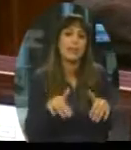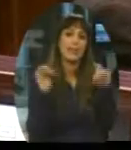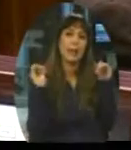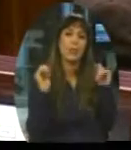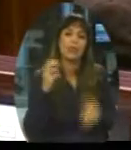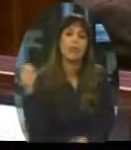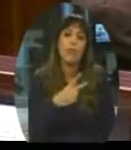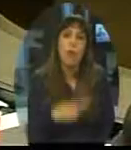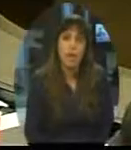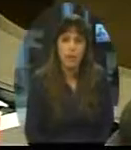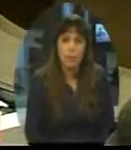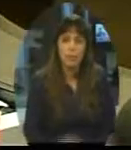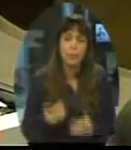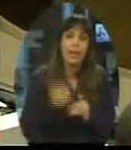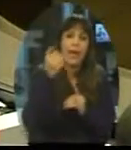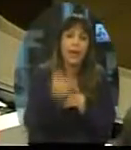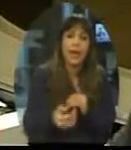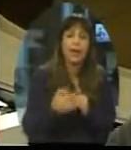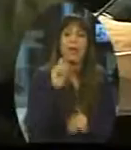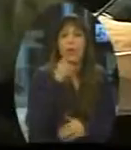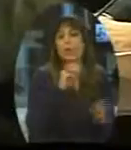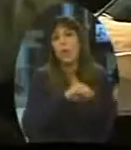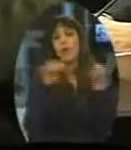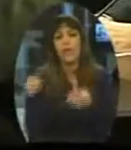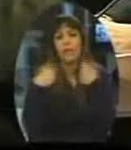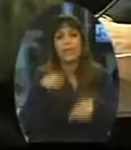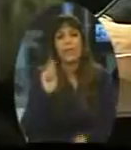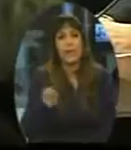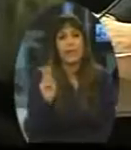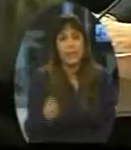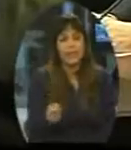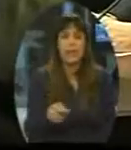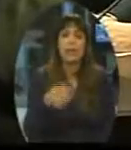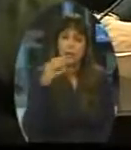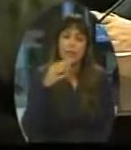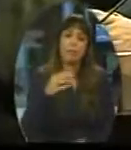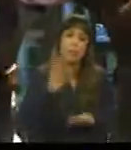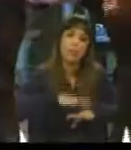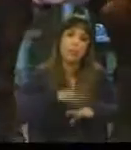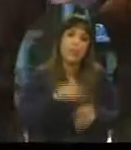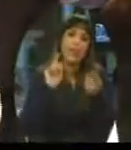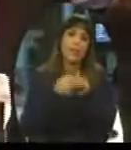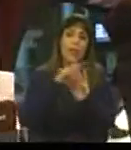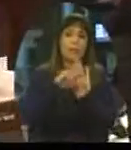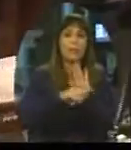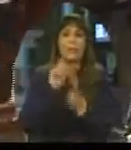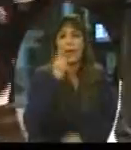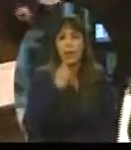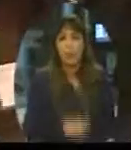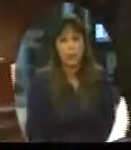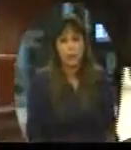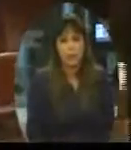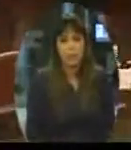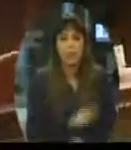שבועיים. לאחר מכן יעבור הקוד לוועדת הכנסת המוסמכת להפוך אותו לחלק מהתקנון. ובינתיים